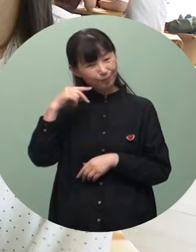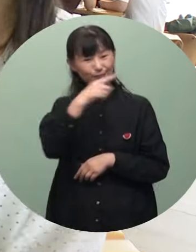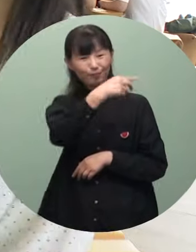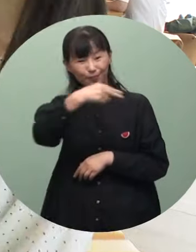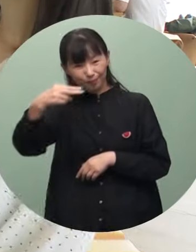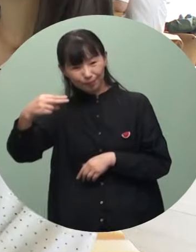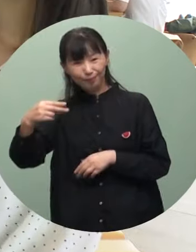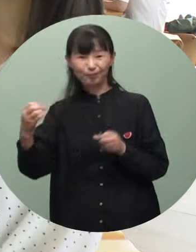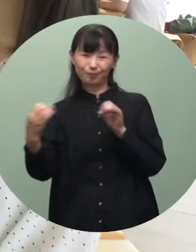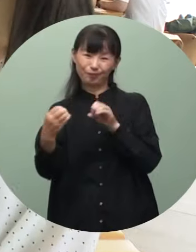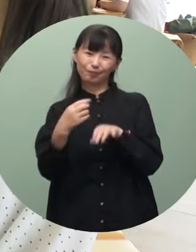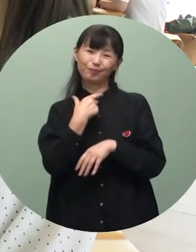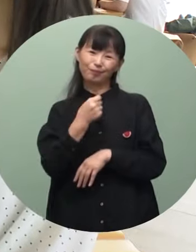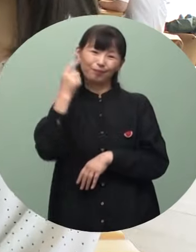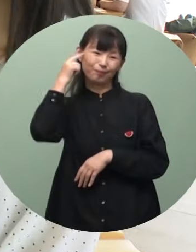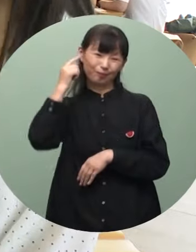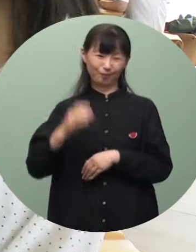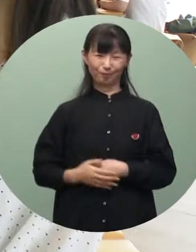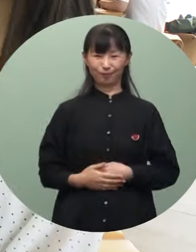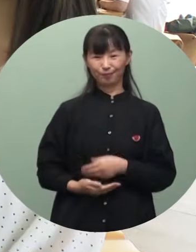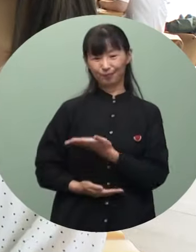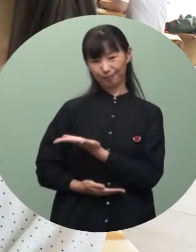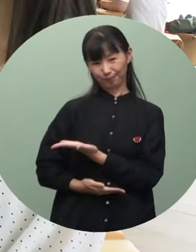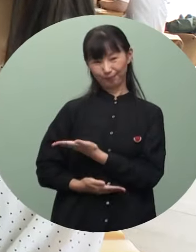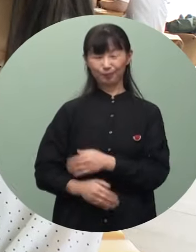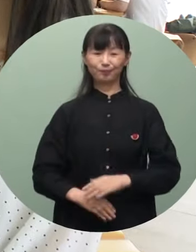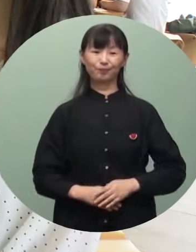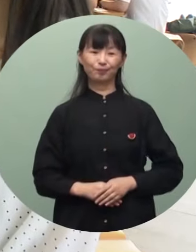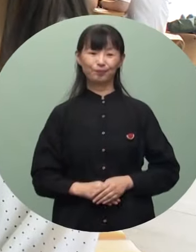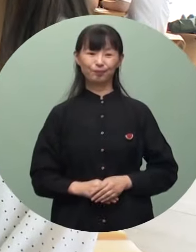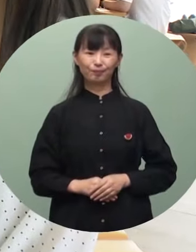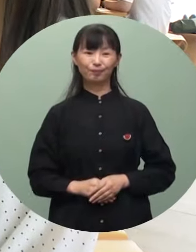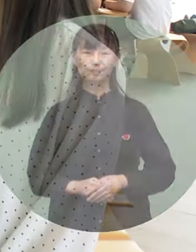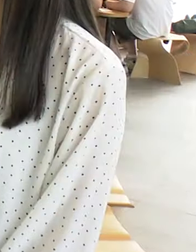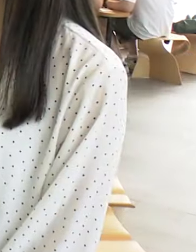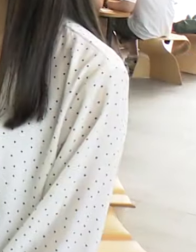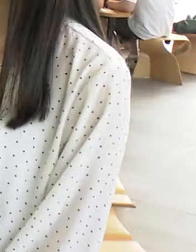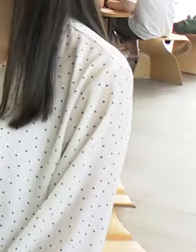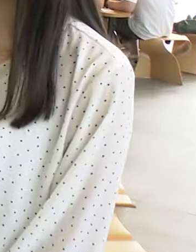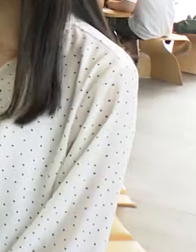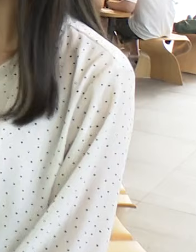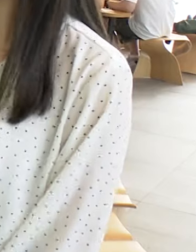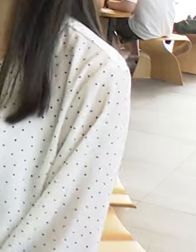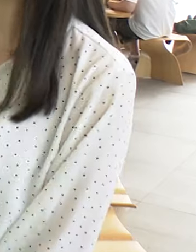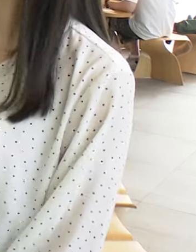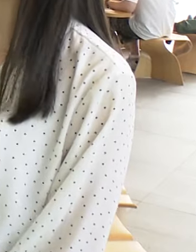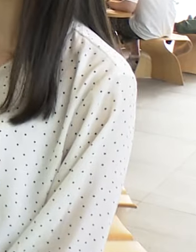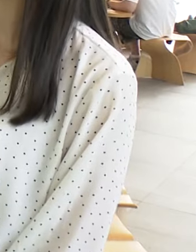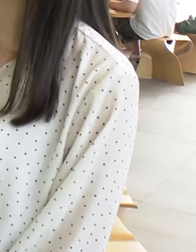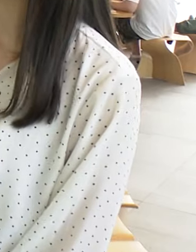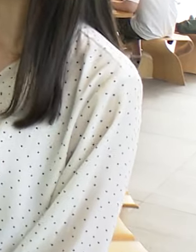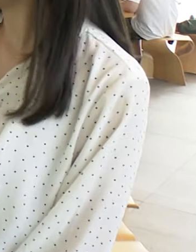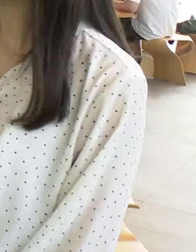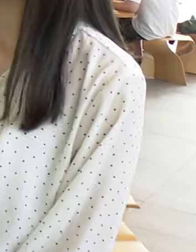思います。 That sounds like a great idea. I have a question for you. Do you like music? I like